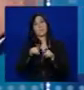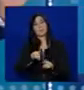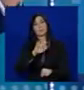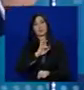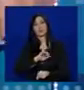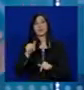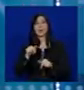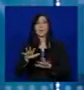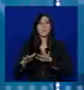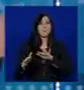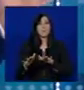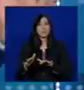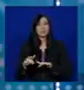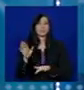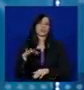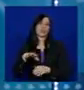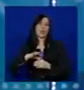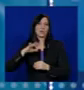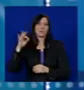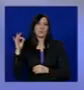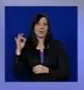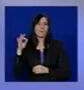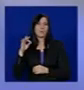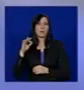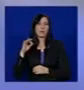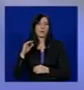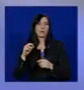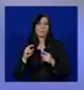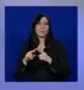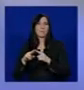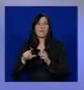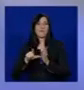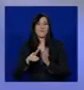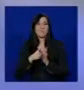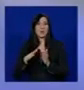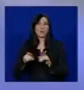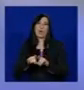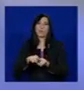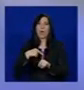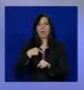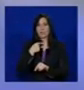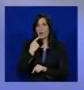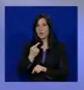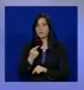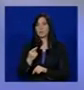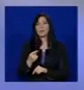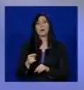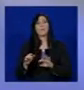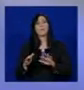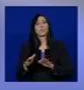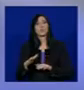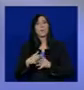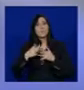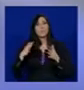получаваш. Сега може би ще изберем ПП в период, както аз ги наричам, поне са много петата и